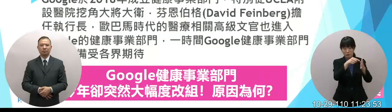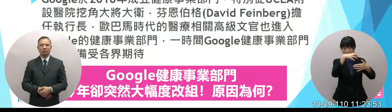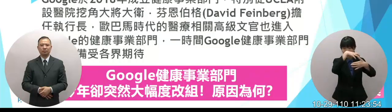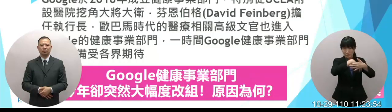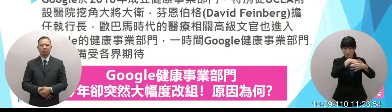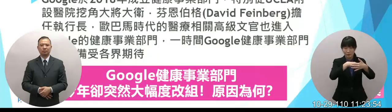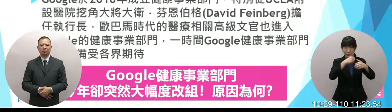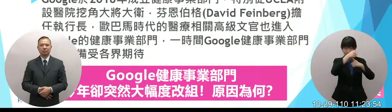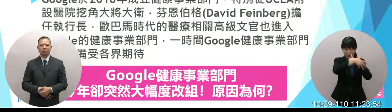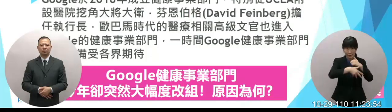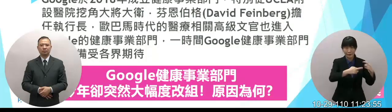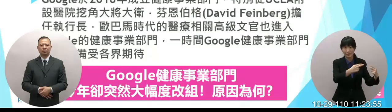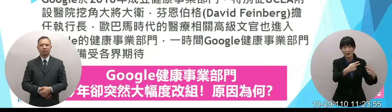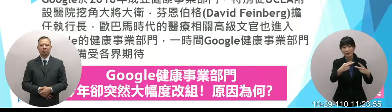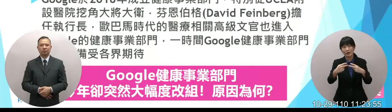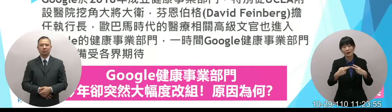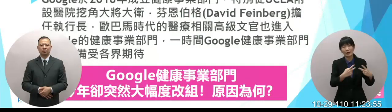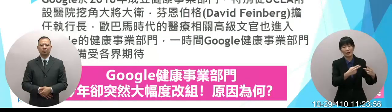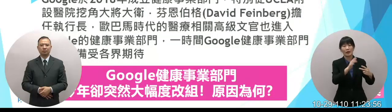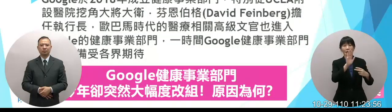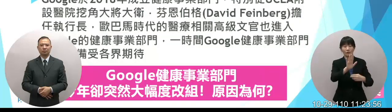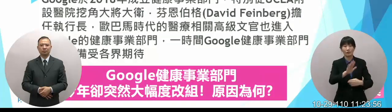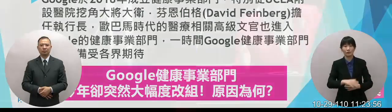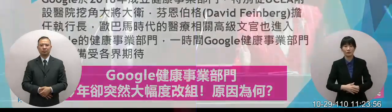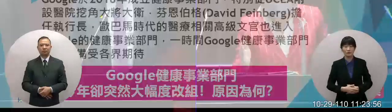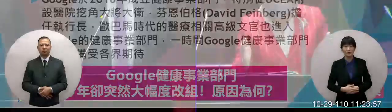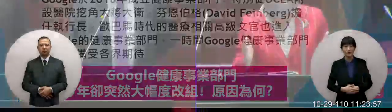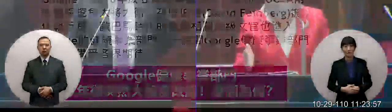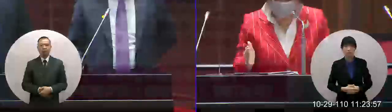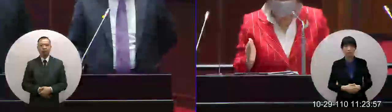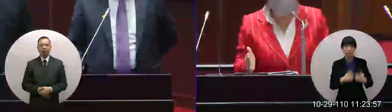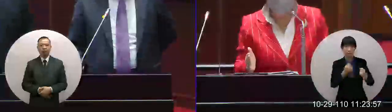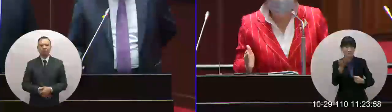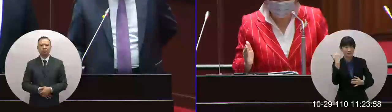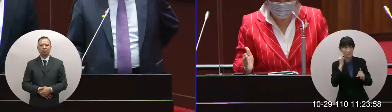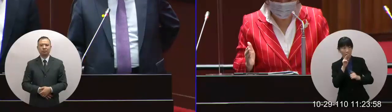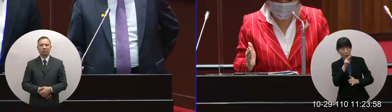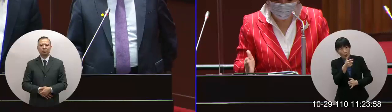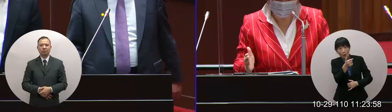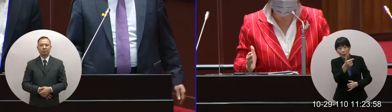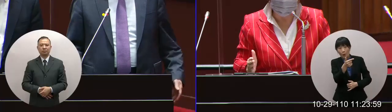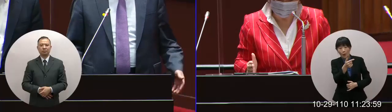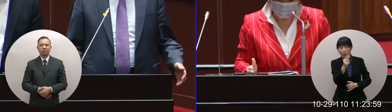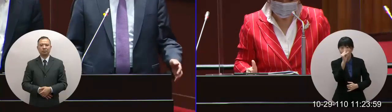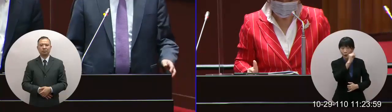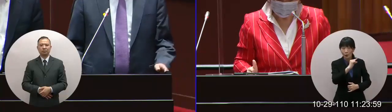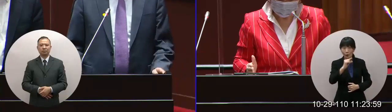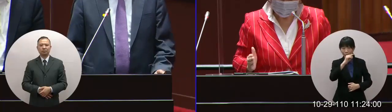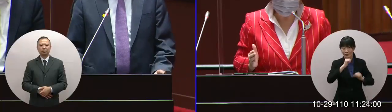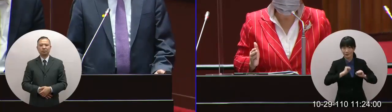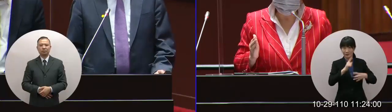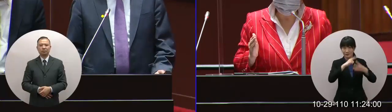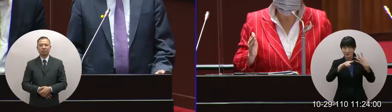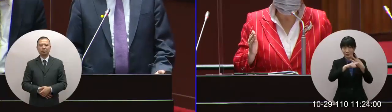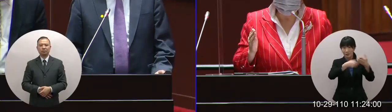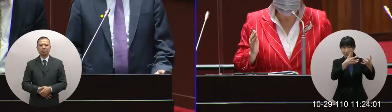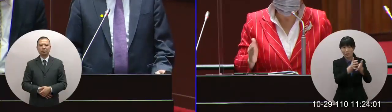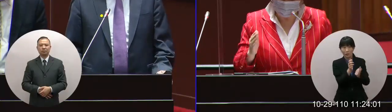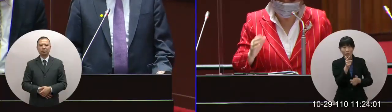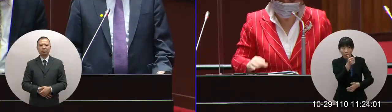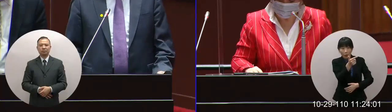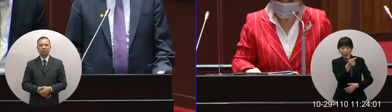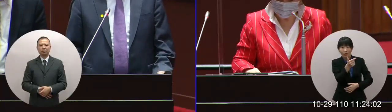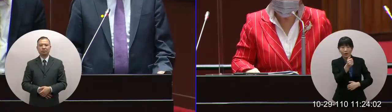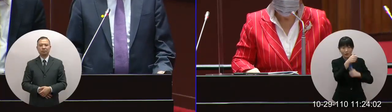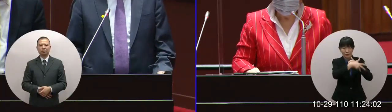的改组与调整。原本受到各界高度期待的 Google Health 部门发展遭受到